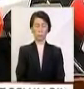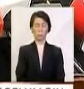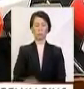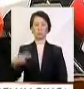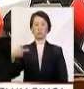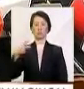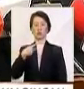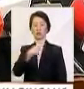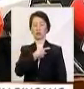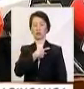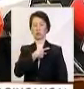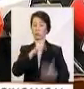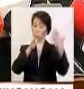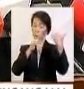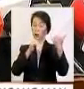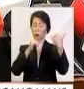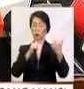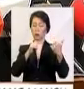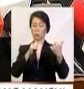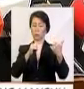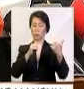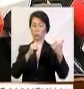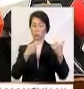Kita harap dan kita